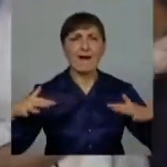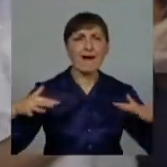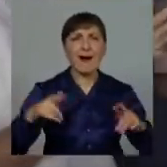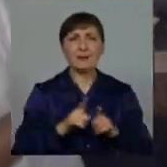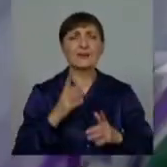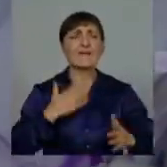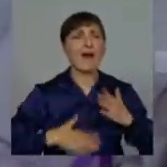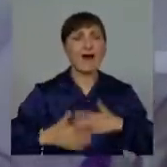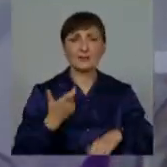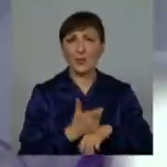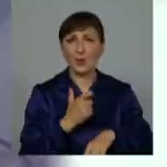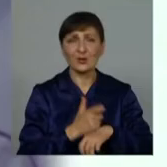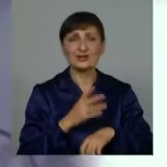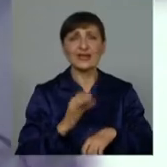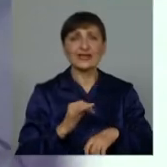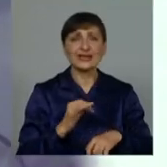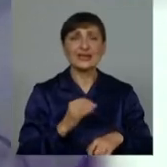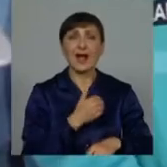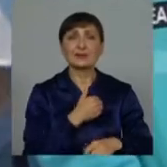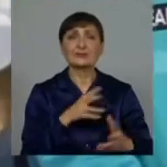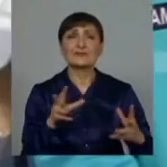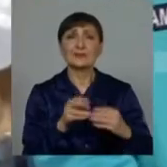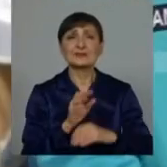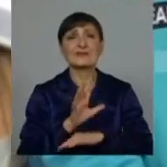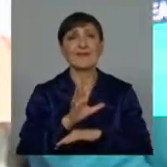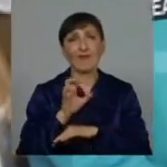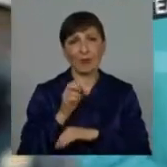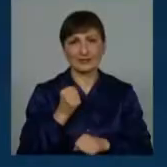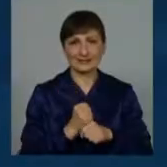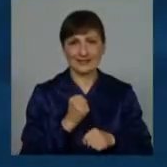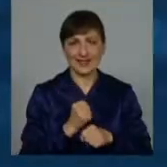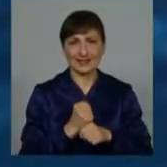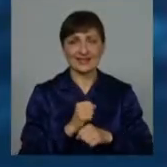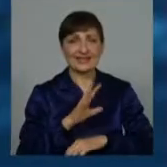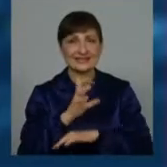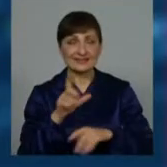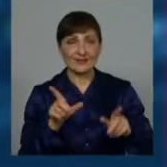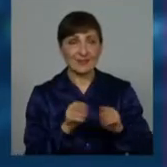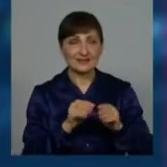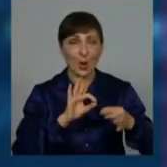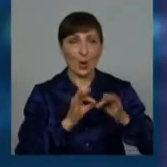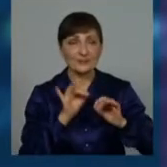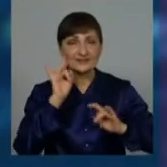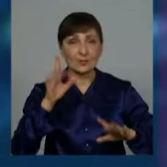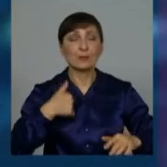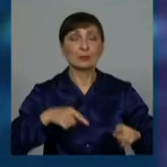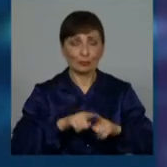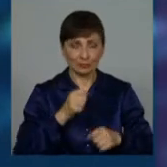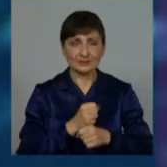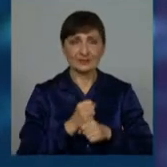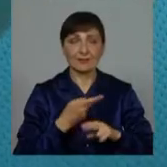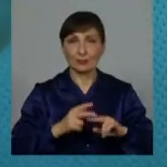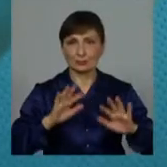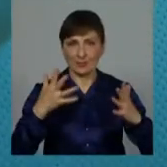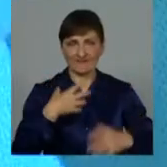вне себя от радости и просто не могли упустить возможность сделать памятные фото с чемпионами. Селфи с олимпийскими звездами сделали и мы, ведь такое